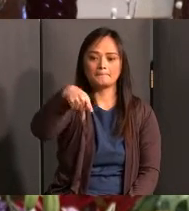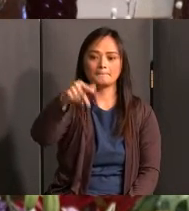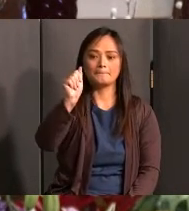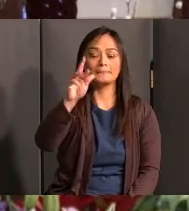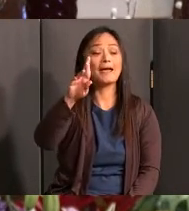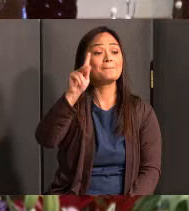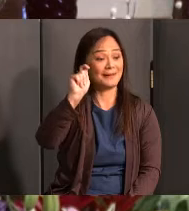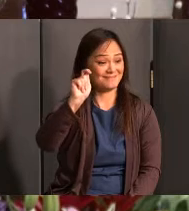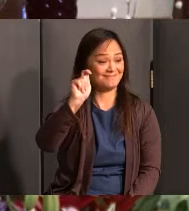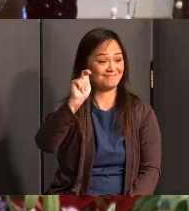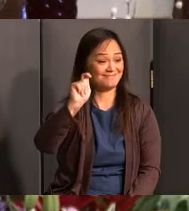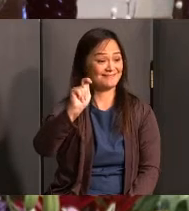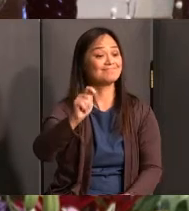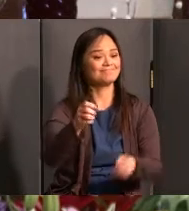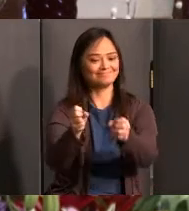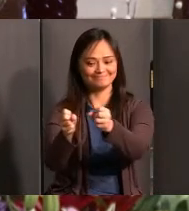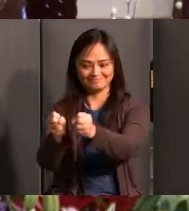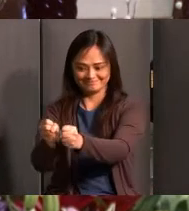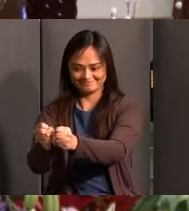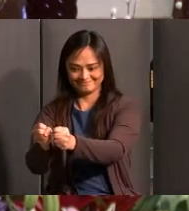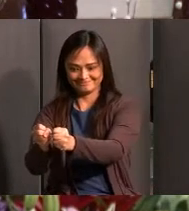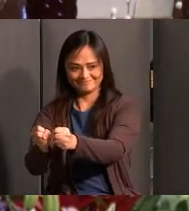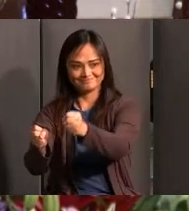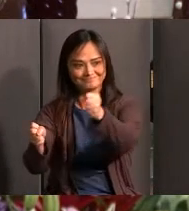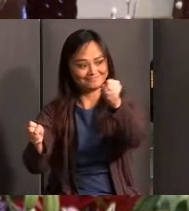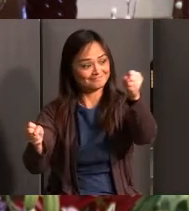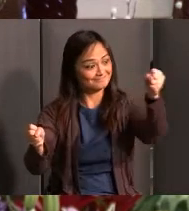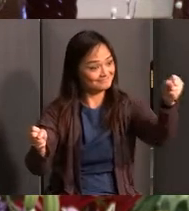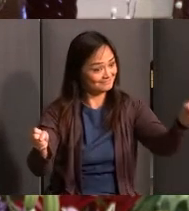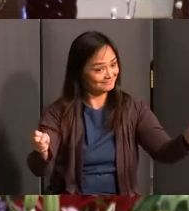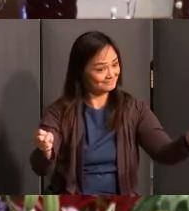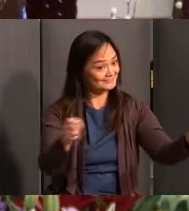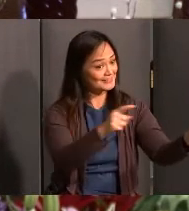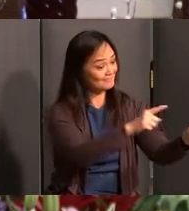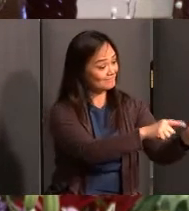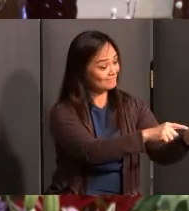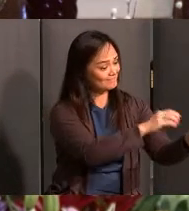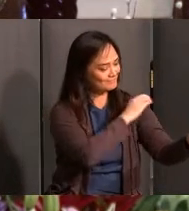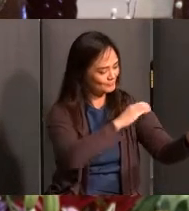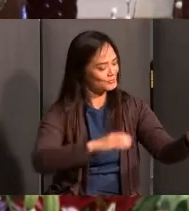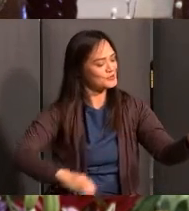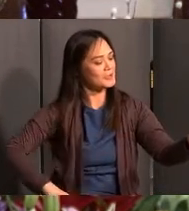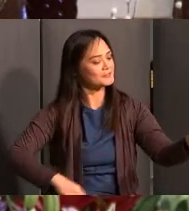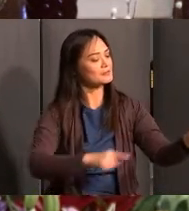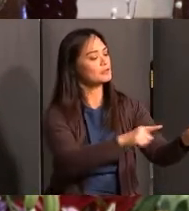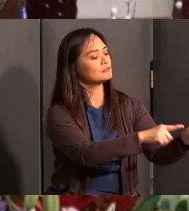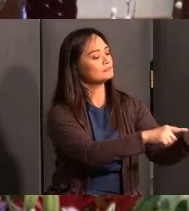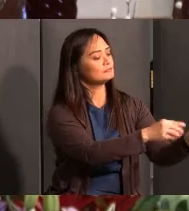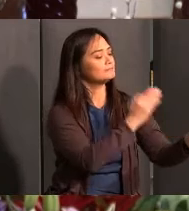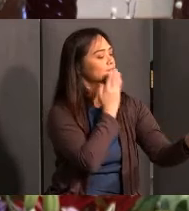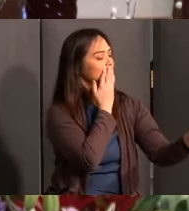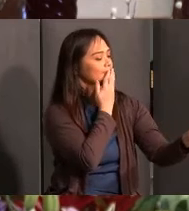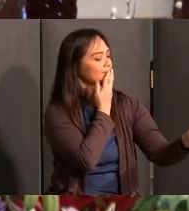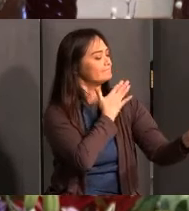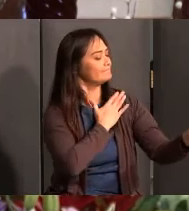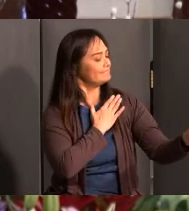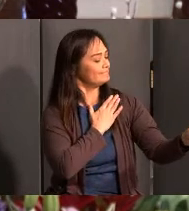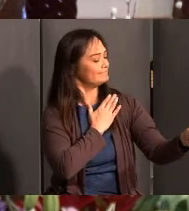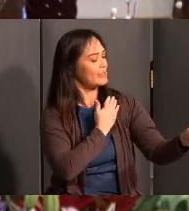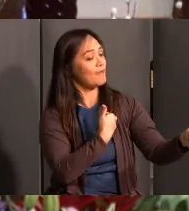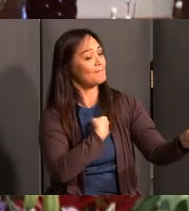si President Duterte sa pamalakad dito. At wala akong kinalaman kung paano siya nagiging presidente.